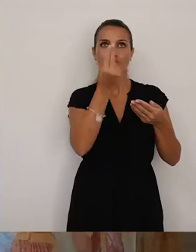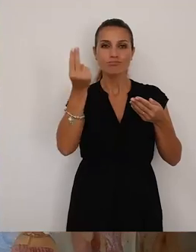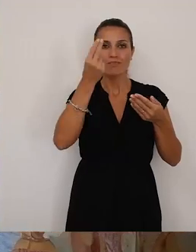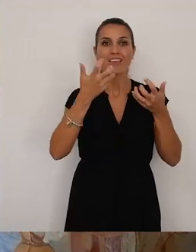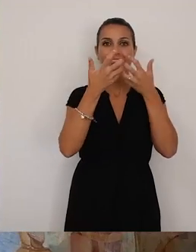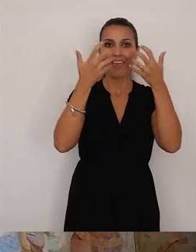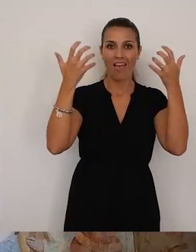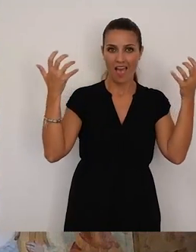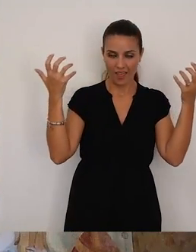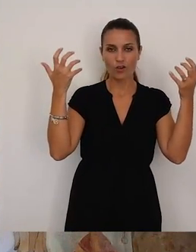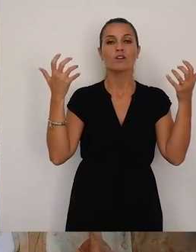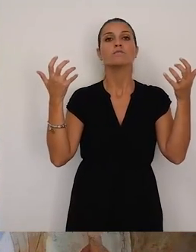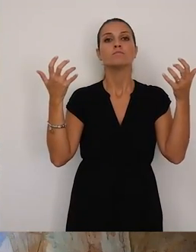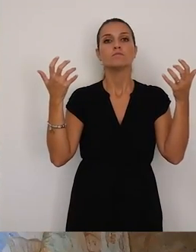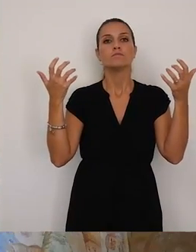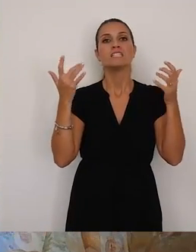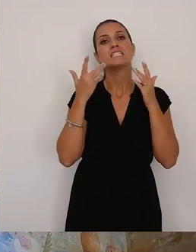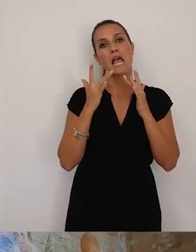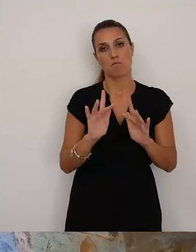sullo stile della Bibbia Pauperi.